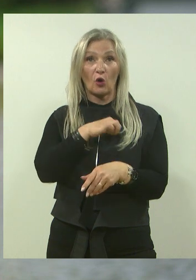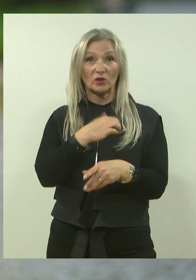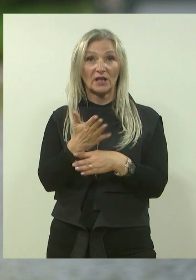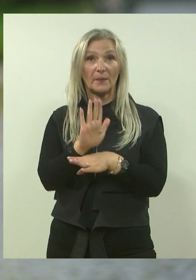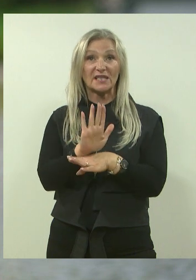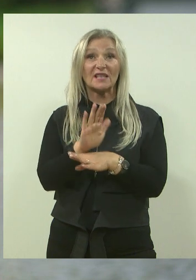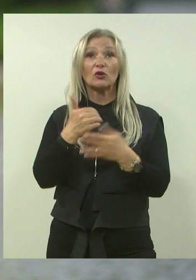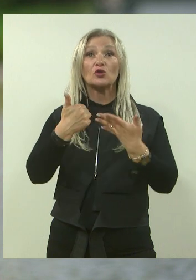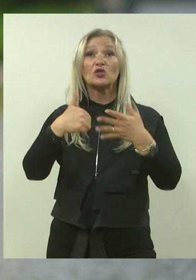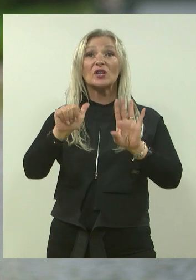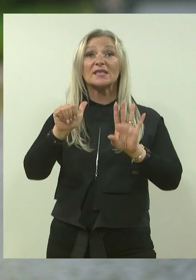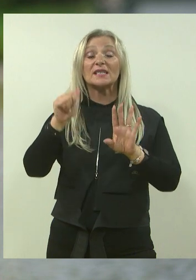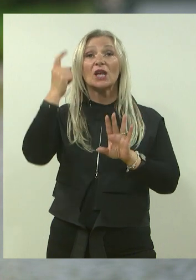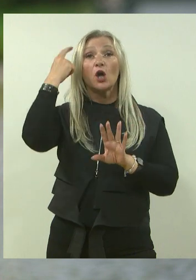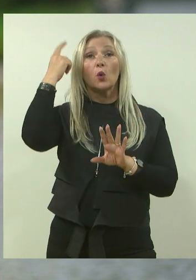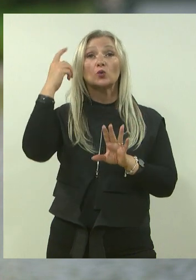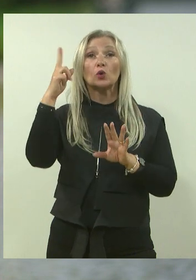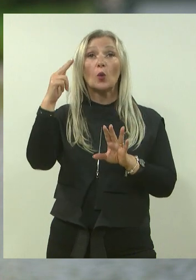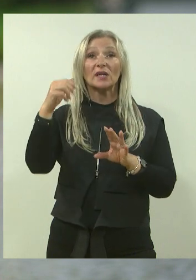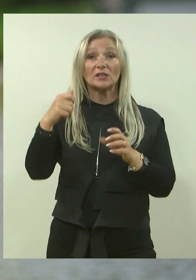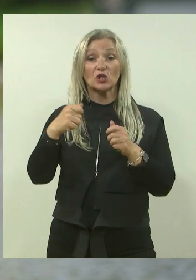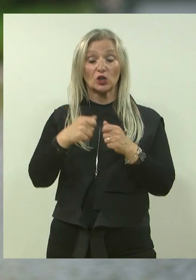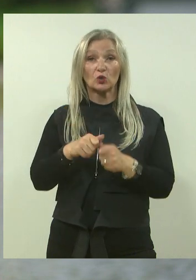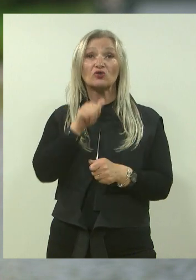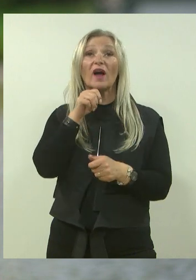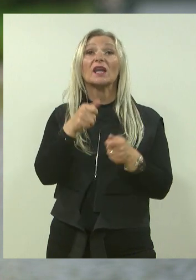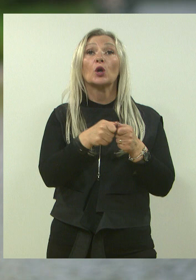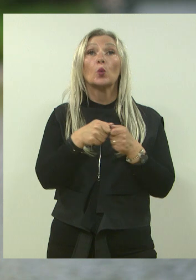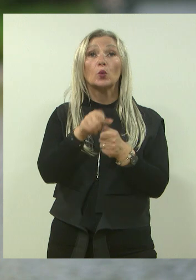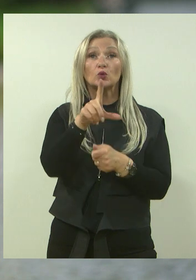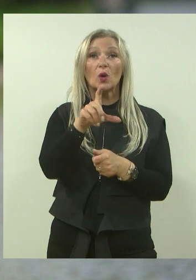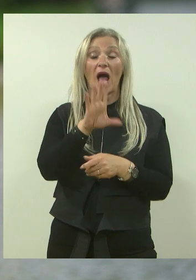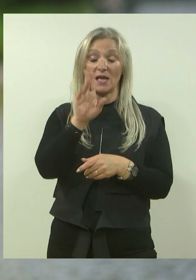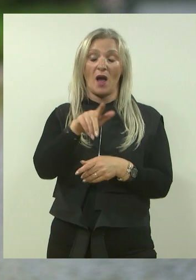predstavilo 16 KUD-ova i udruga. Festival ima dugu tradiciju, a